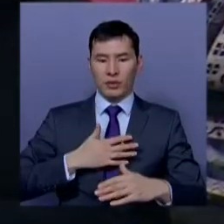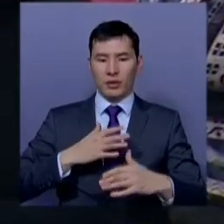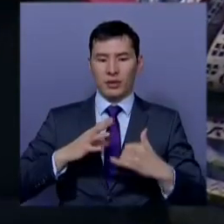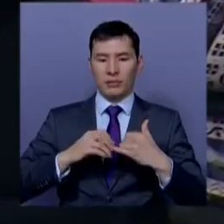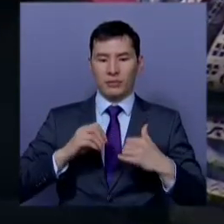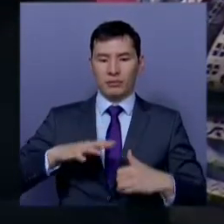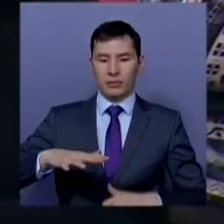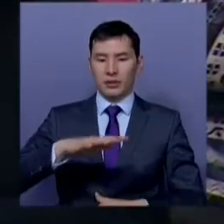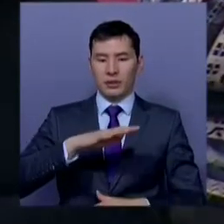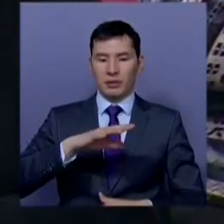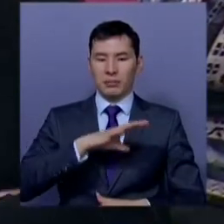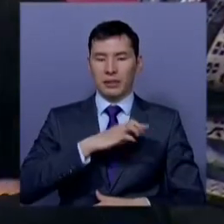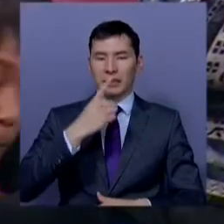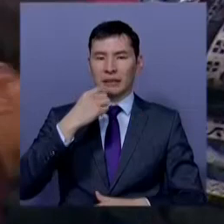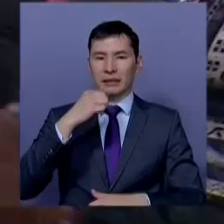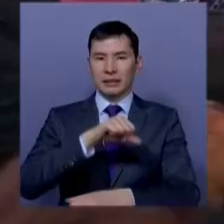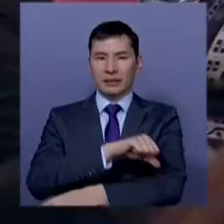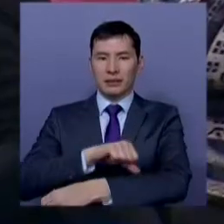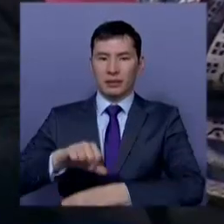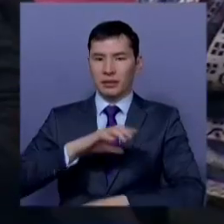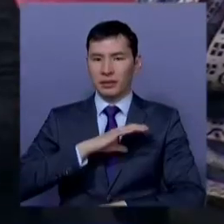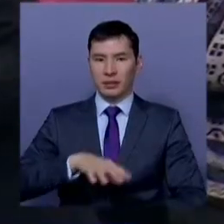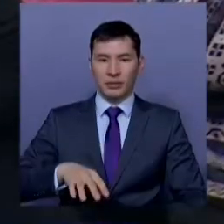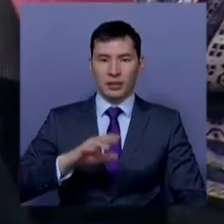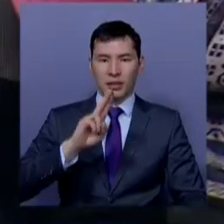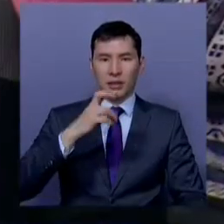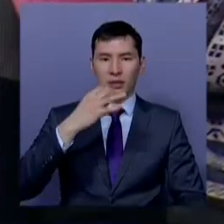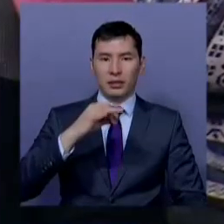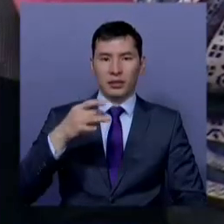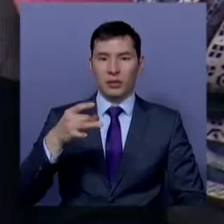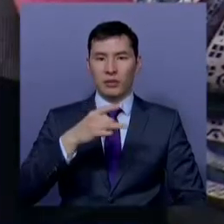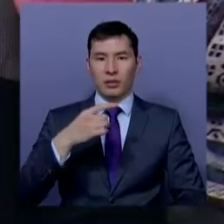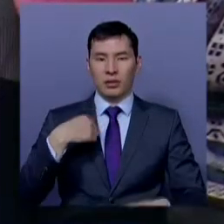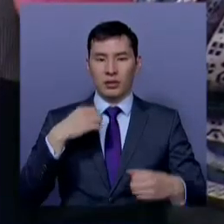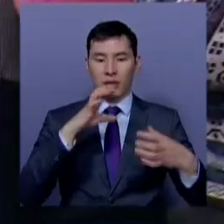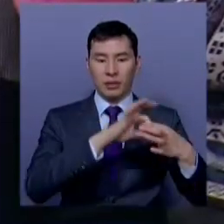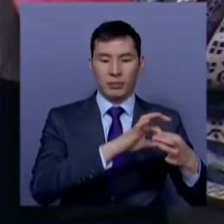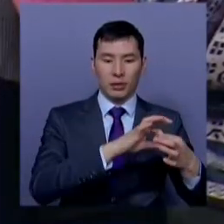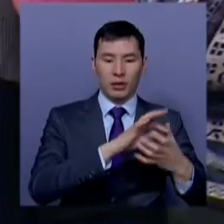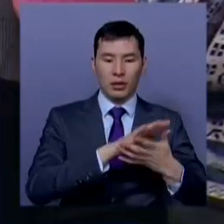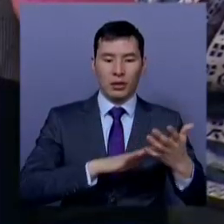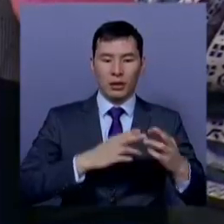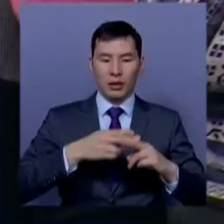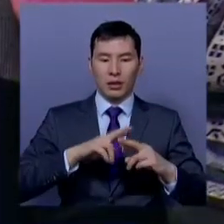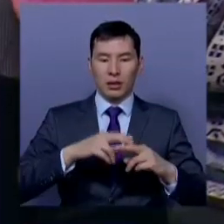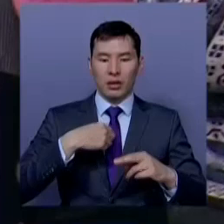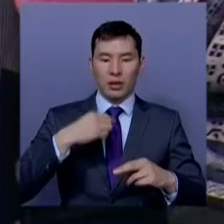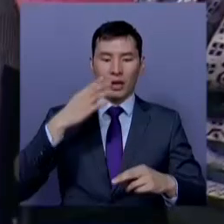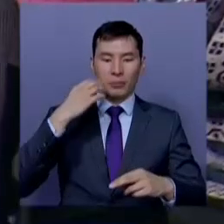Алматы облысы кезінде қызыл сызық болмаған. Қарасай ауданынан ауысып, Алматыға қосылғаннан кейін қызыл сызық пайда